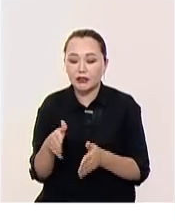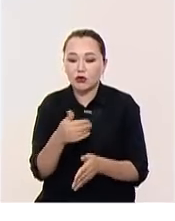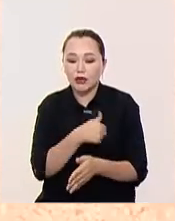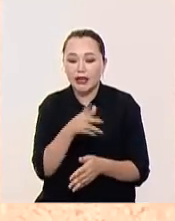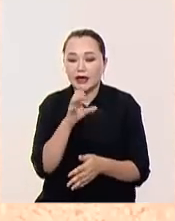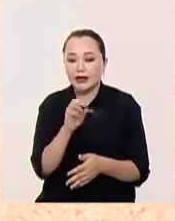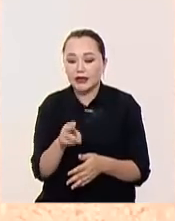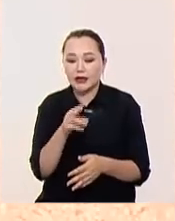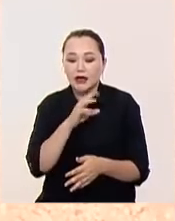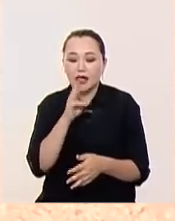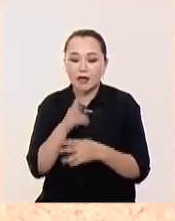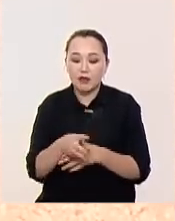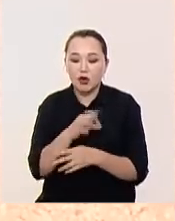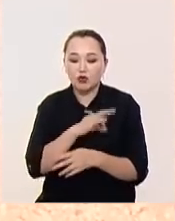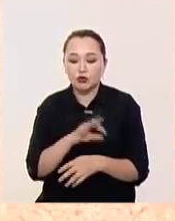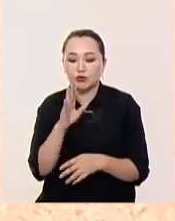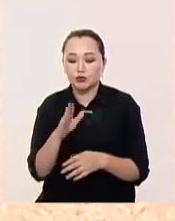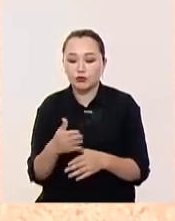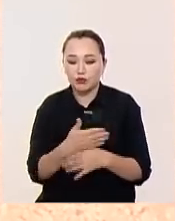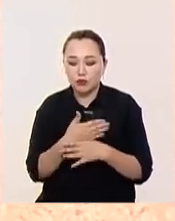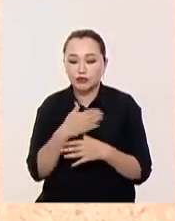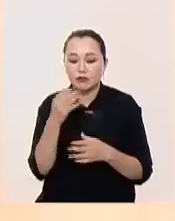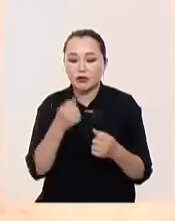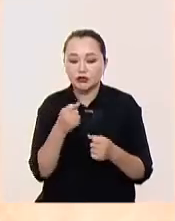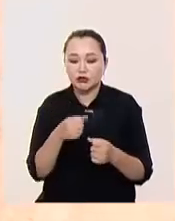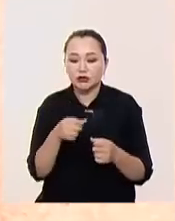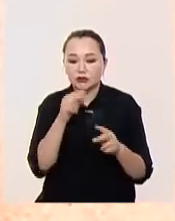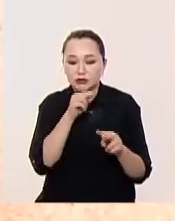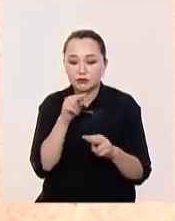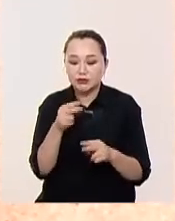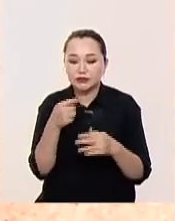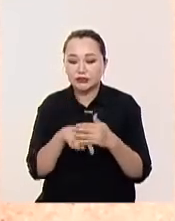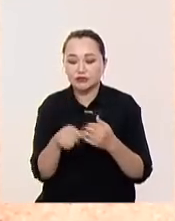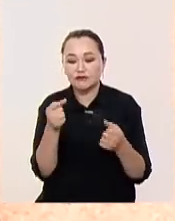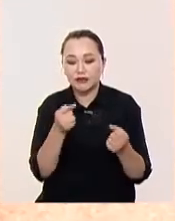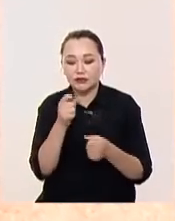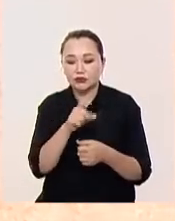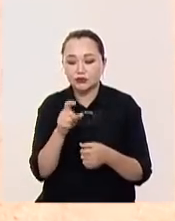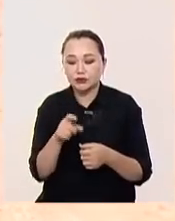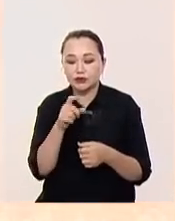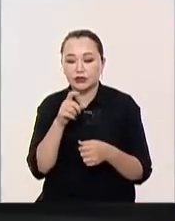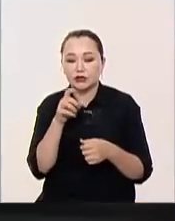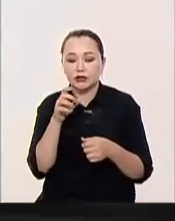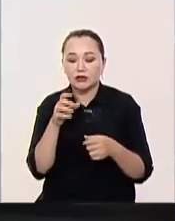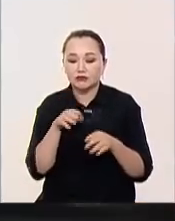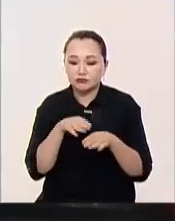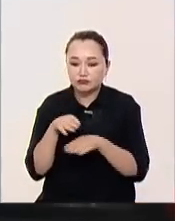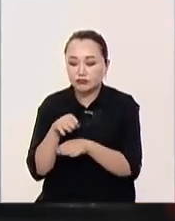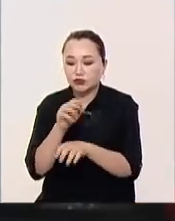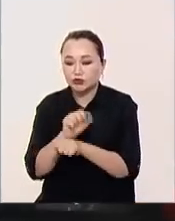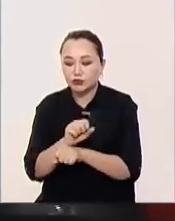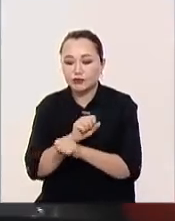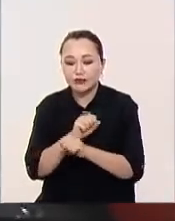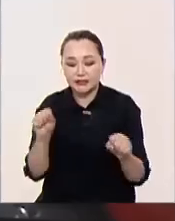сергек камералар қолданылмақ. Камералардың көмегімен көлік қозғалысын бақылау отыру, яғни жүргізушілердің белгіленбеген жол бөлігінде